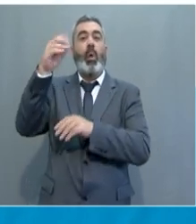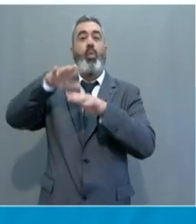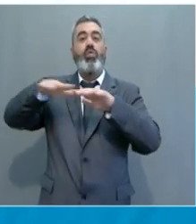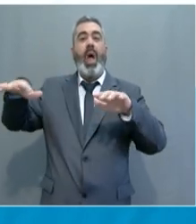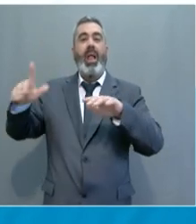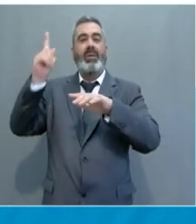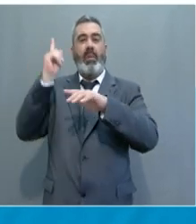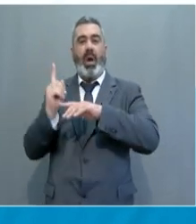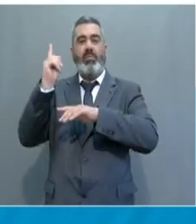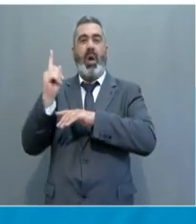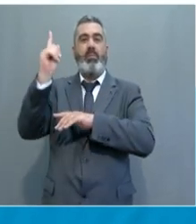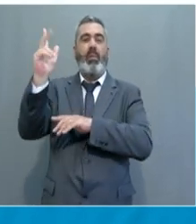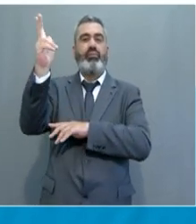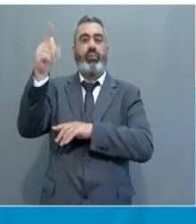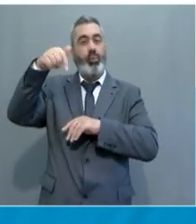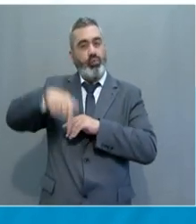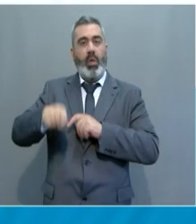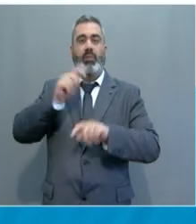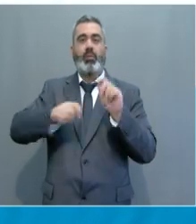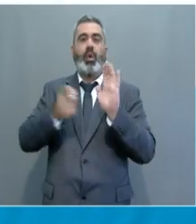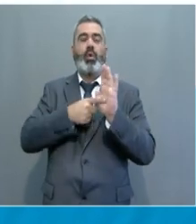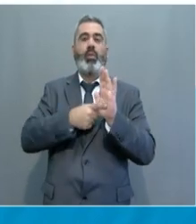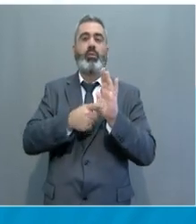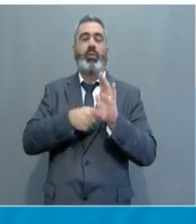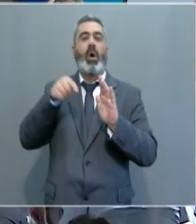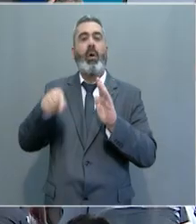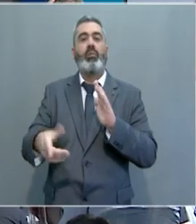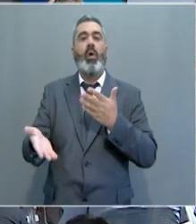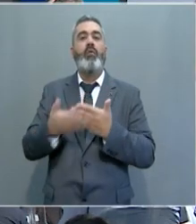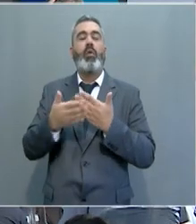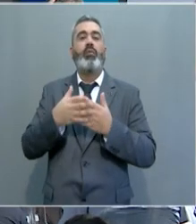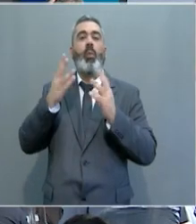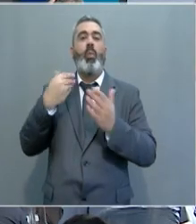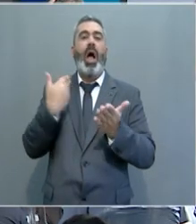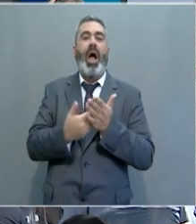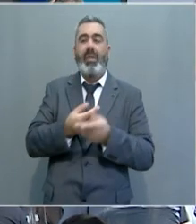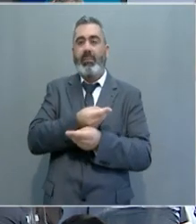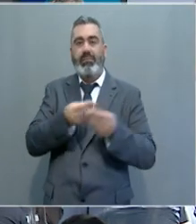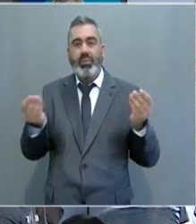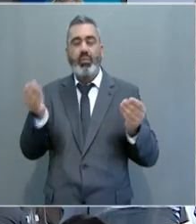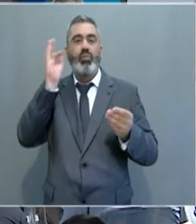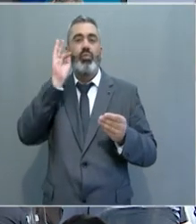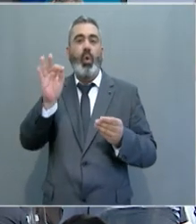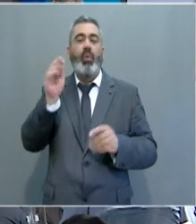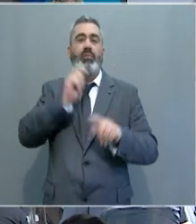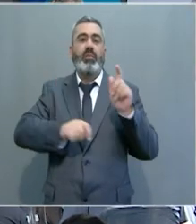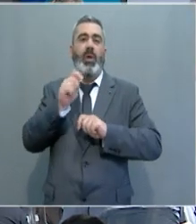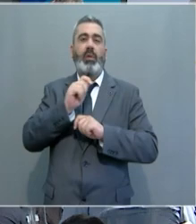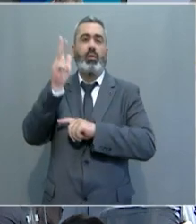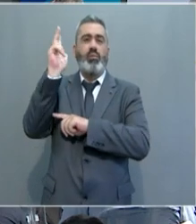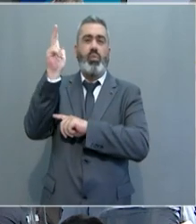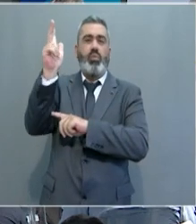να καταθέσουμε το σχετικό νομικό πλαίσιο που θα προσδιορίζουμε τον τρόπο αδειοδότησης και υλοποίησης έργων μεγάλης